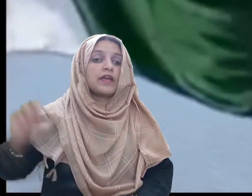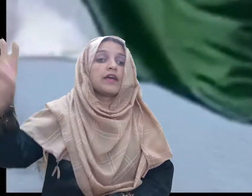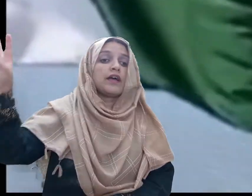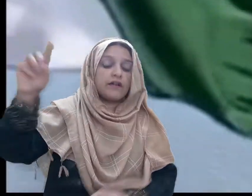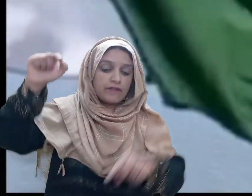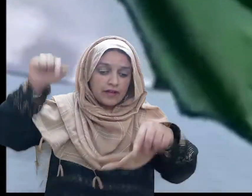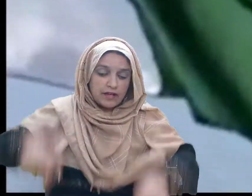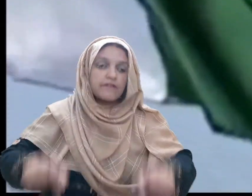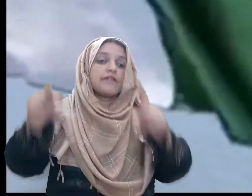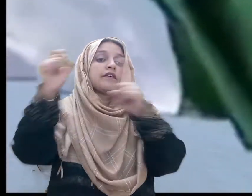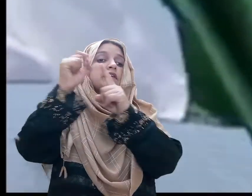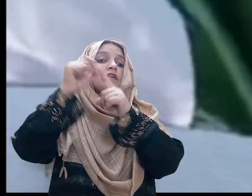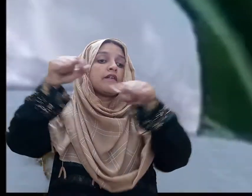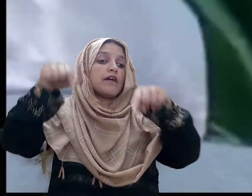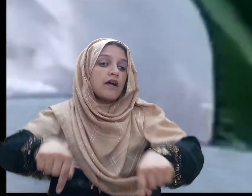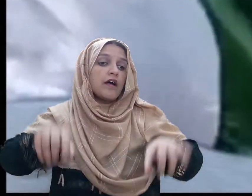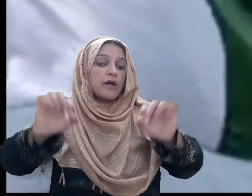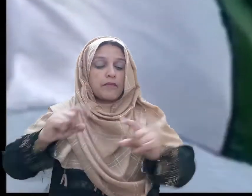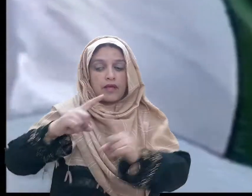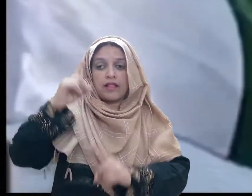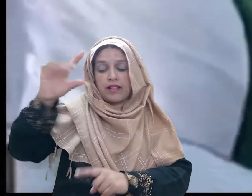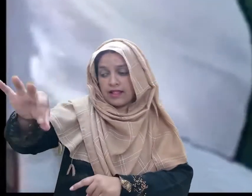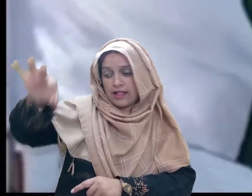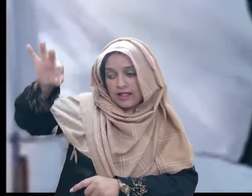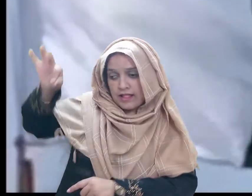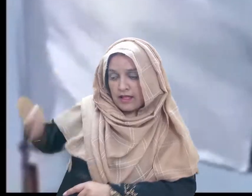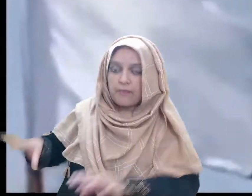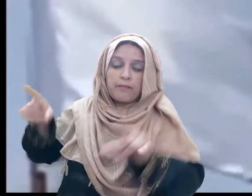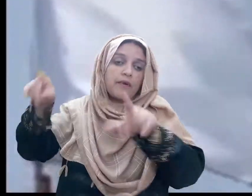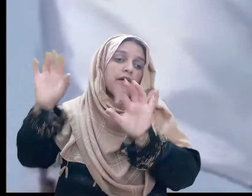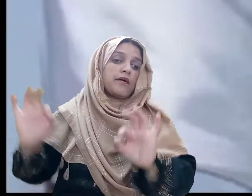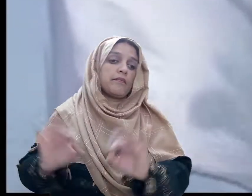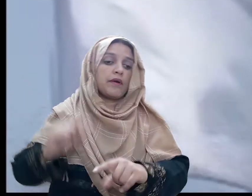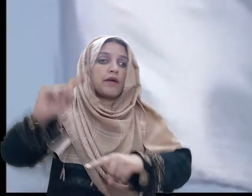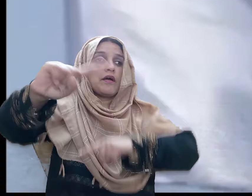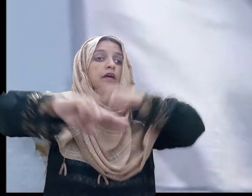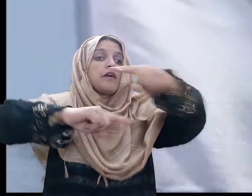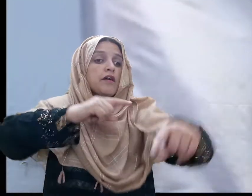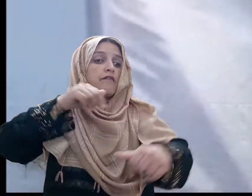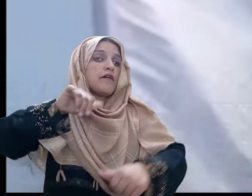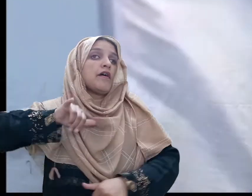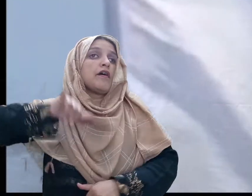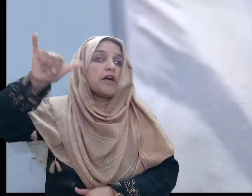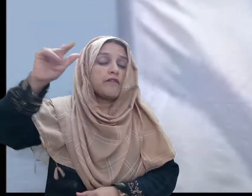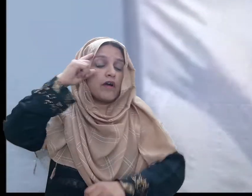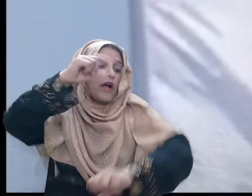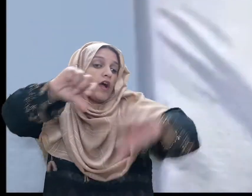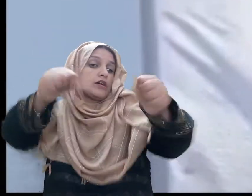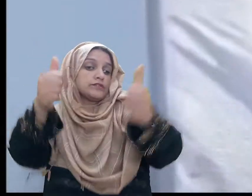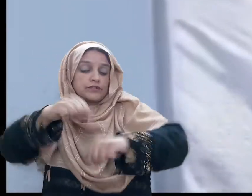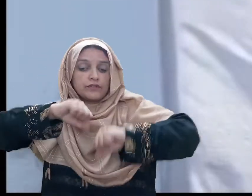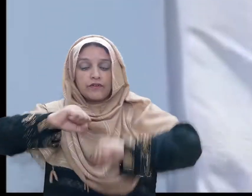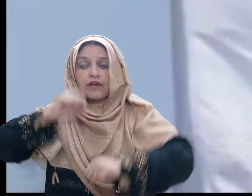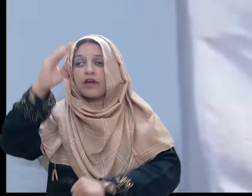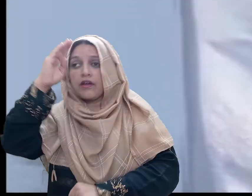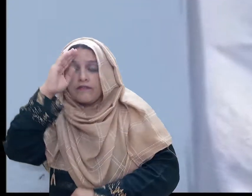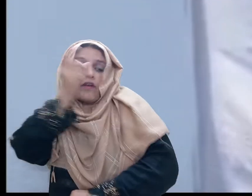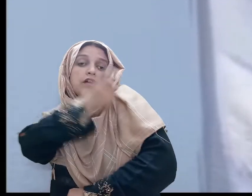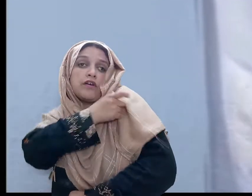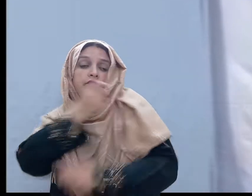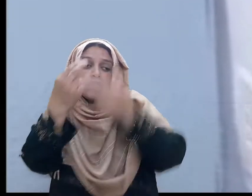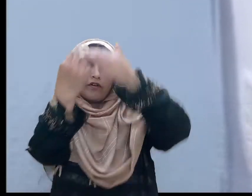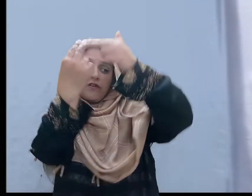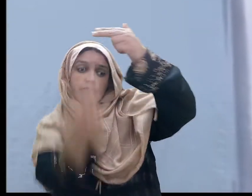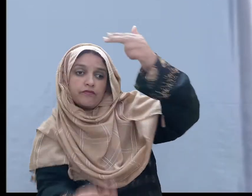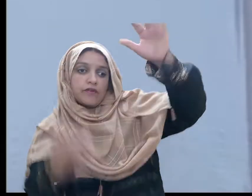پاکستان۔ پاکستان واحد ایٹمی اسلامی ملک ہے، جس کے باعث پاکستان کو طاقتور ترین اسلامی ممالک کی صف اول میں